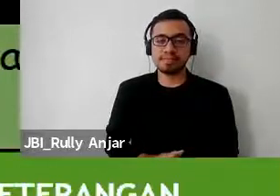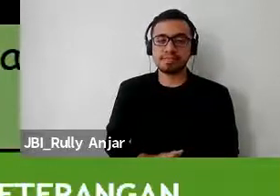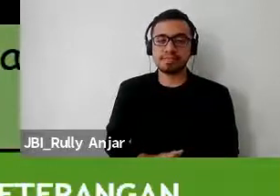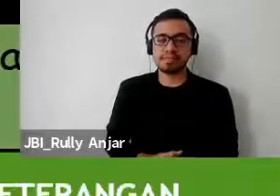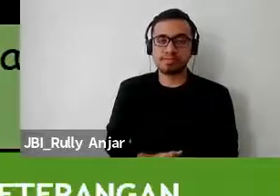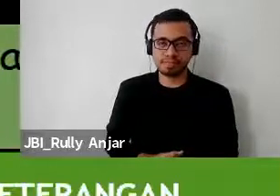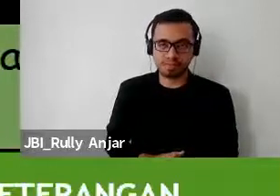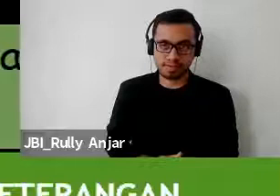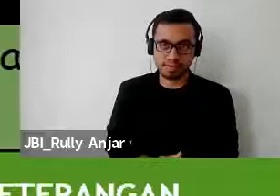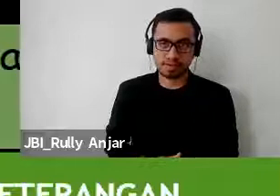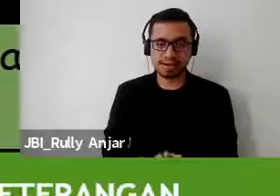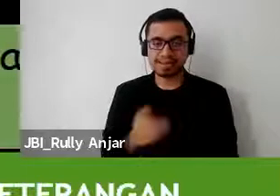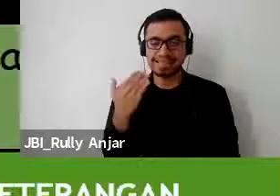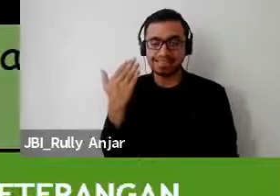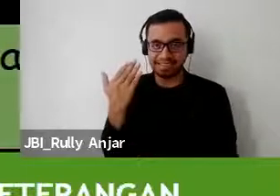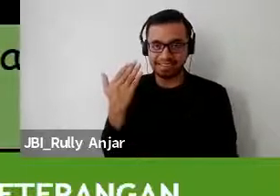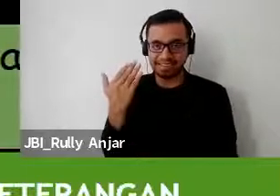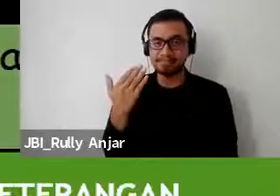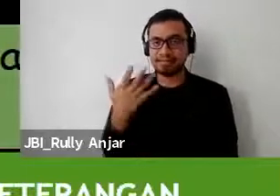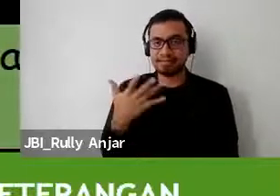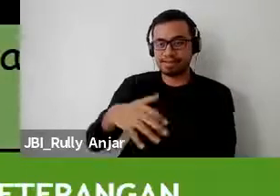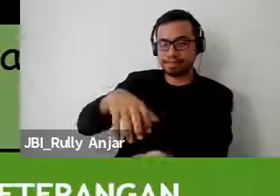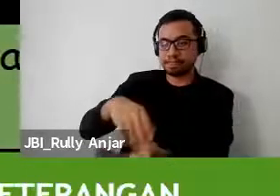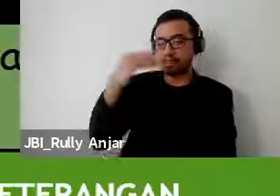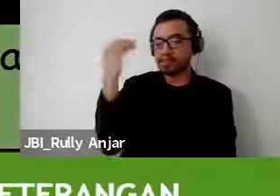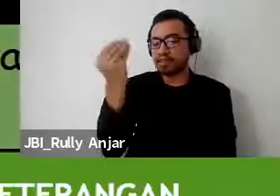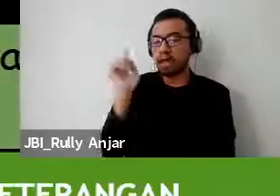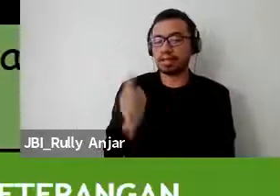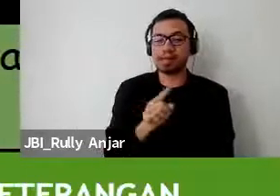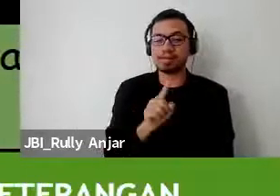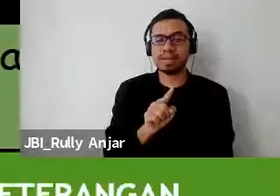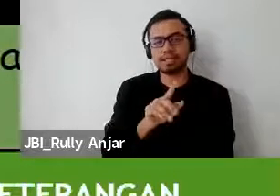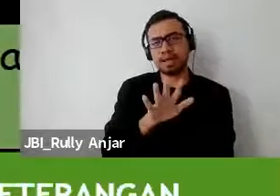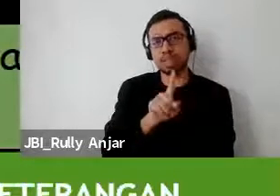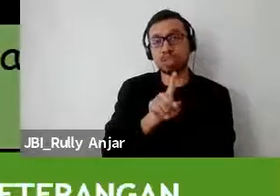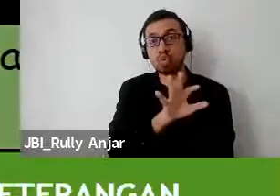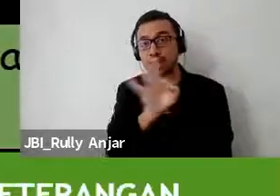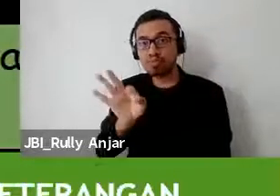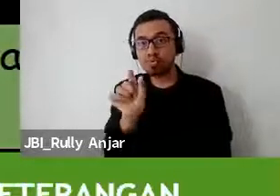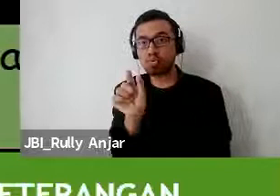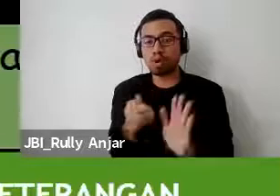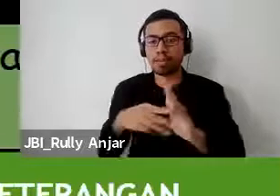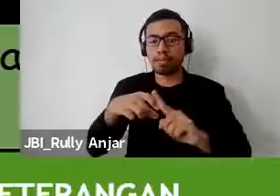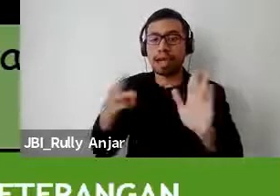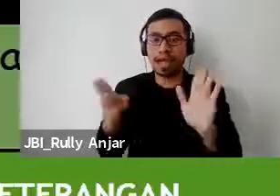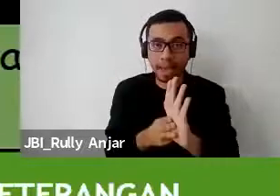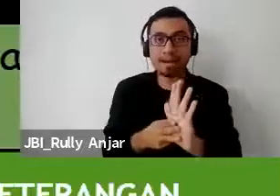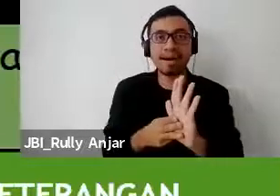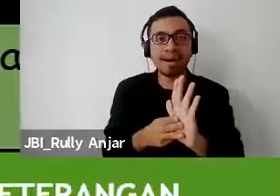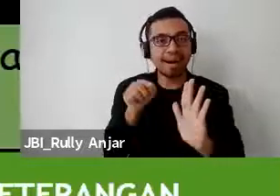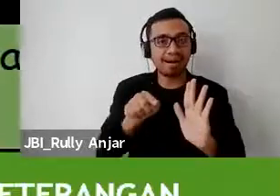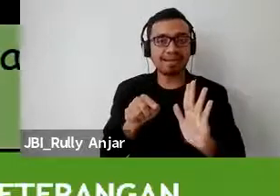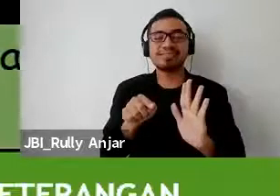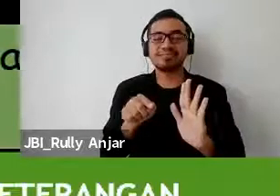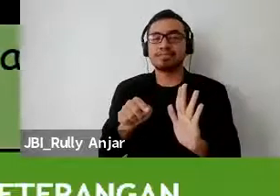di balik pariwisata ini ada ribuan UMKM. 51 ribu UMKM yang ada di DIY itu adalah engine good